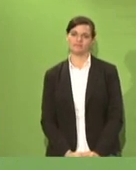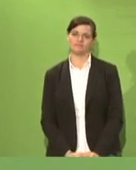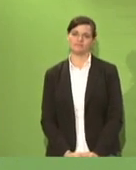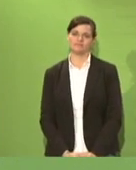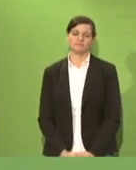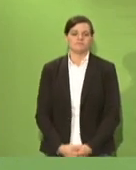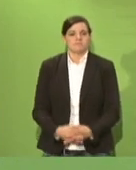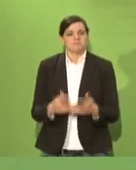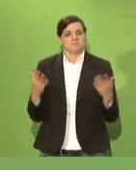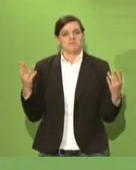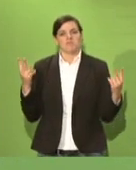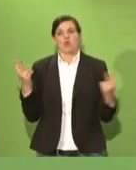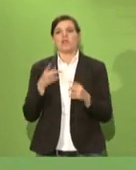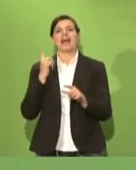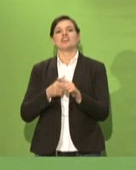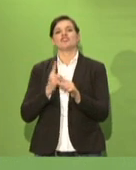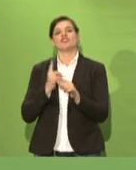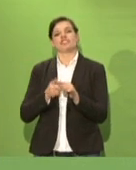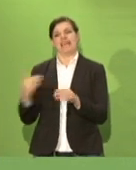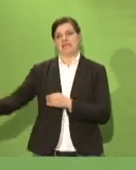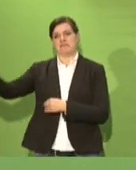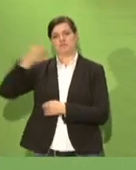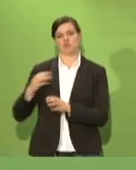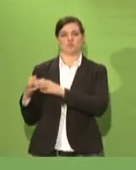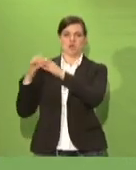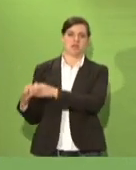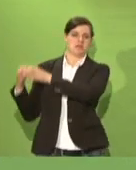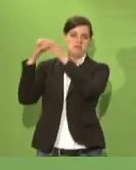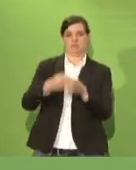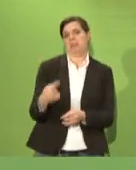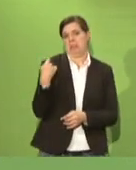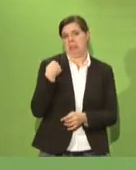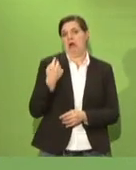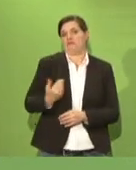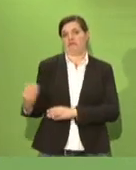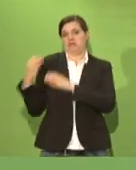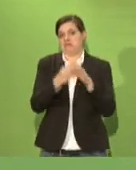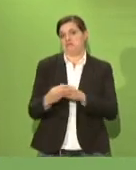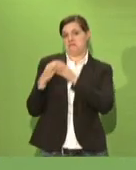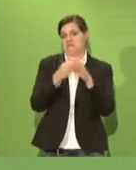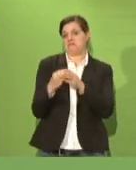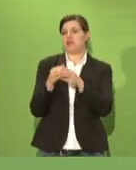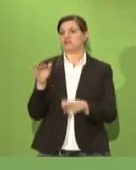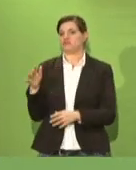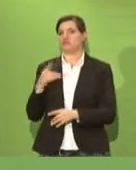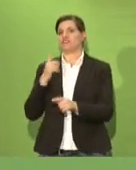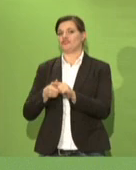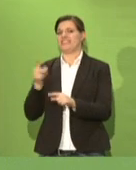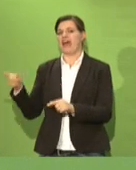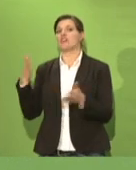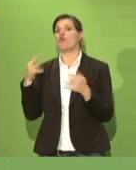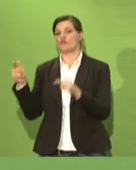Oder wenn chinesische Besuchergruppen kommen, und die kommen in der letzten Zeit ziemlich häufig, weil die haben da so ein Problem in China mit der